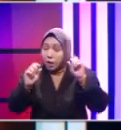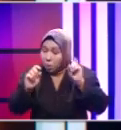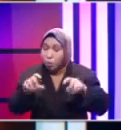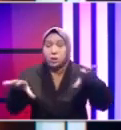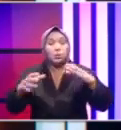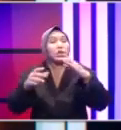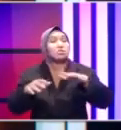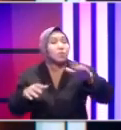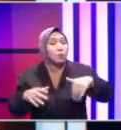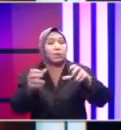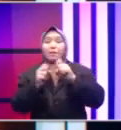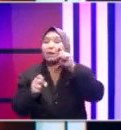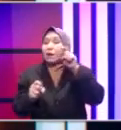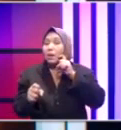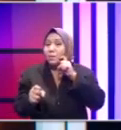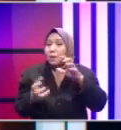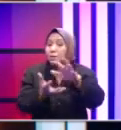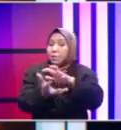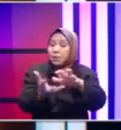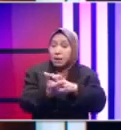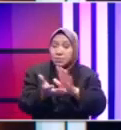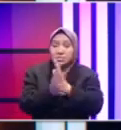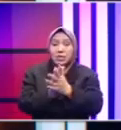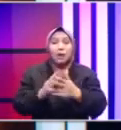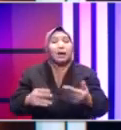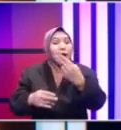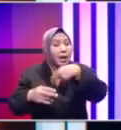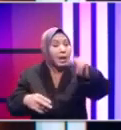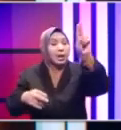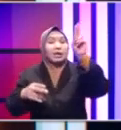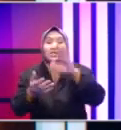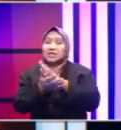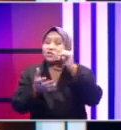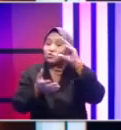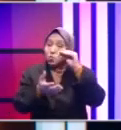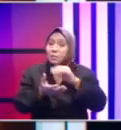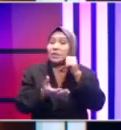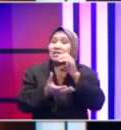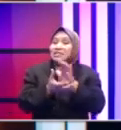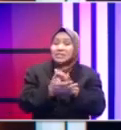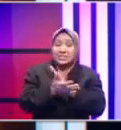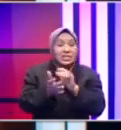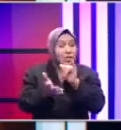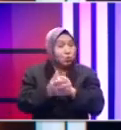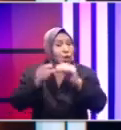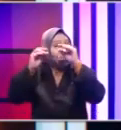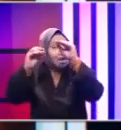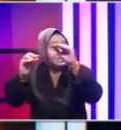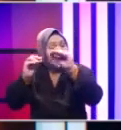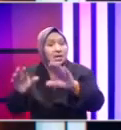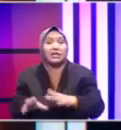ataupun dapat ialah menghubungkan kembali sebagai suami dan istri dari punctual nabi itulah yang diajarkan